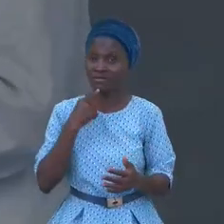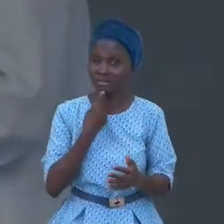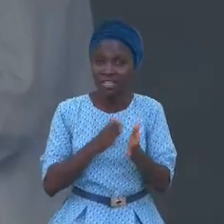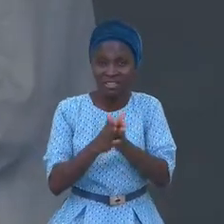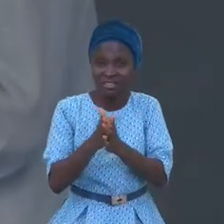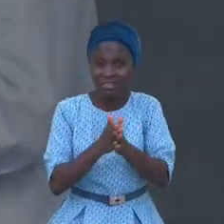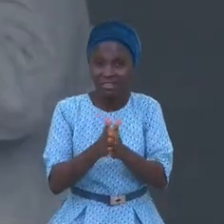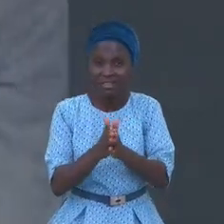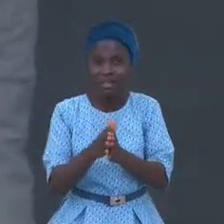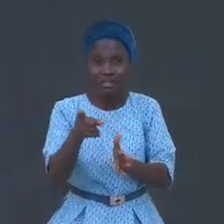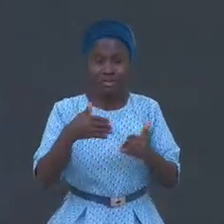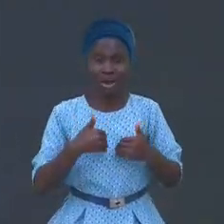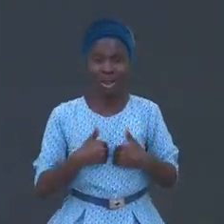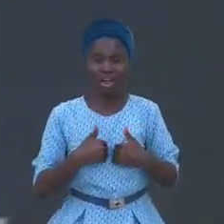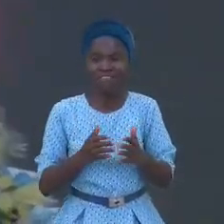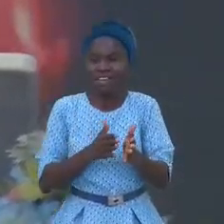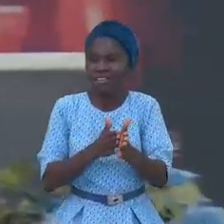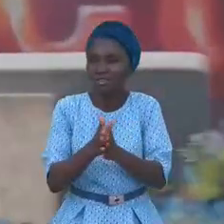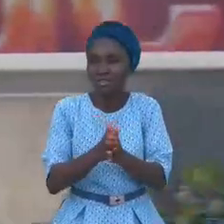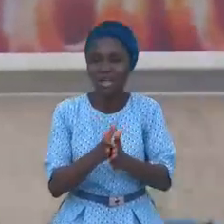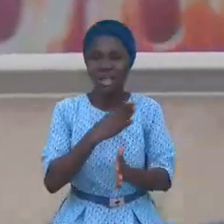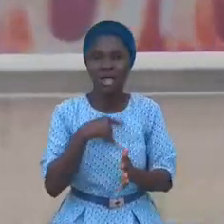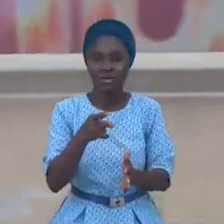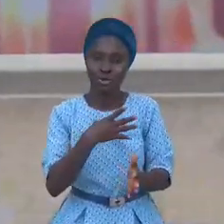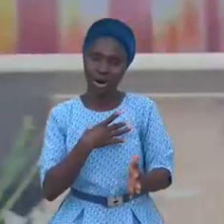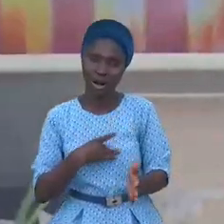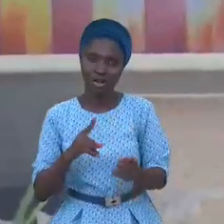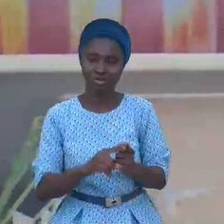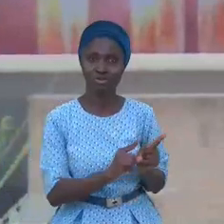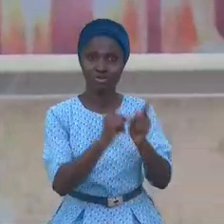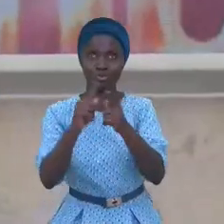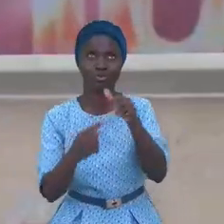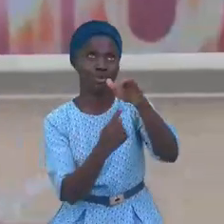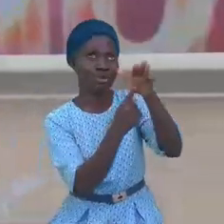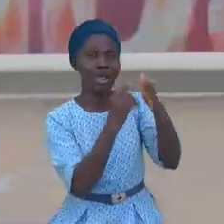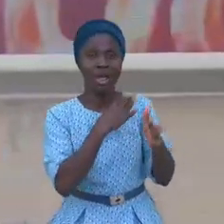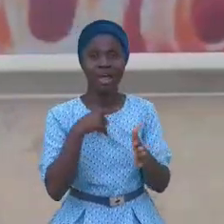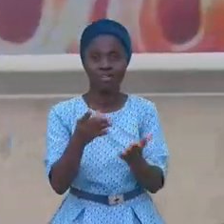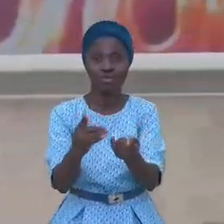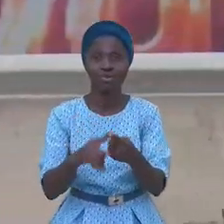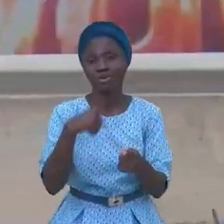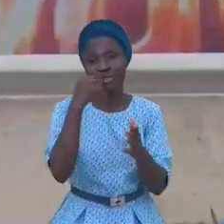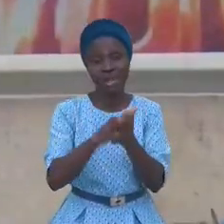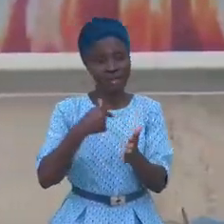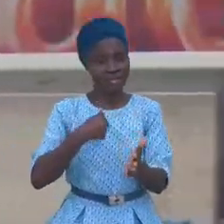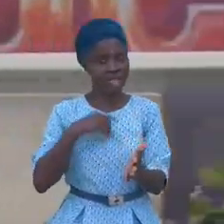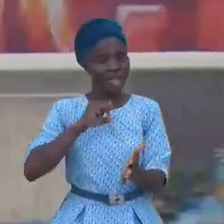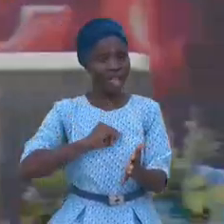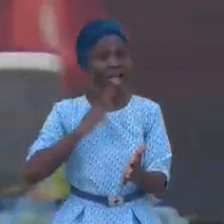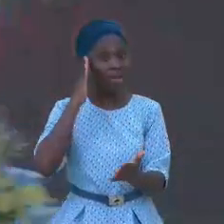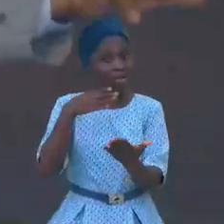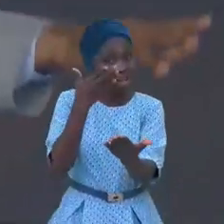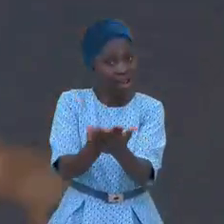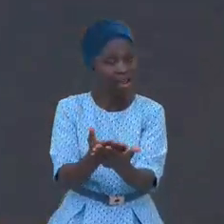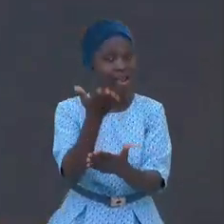le zeste, quand tu veux atteindre le zénith et tu veux dire, je veux atteindre, je veux aller plus haut,